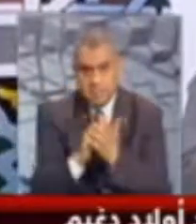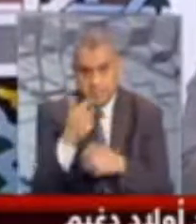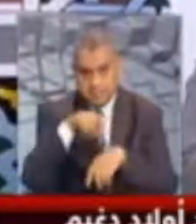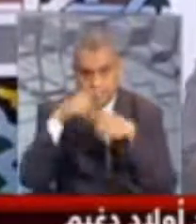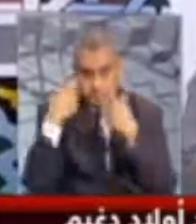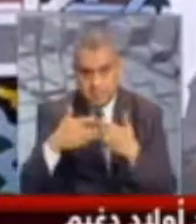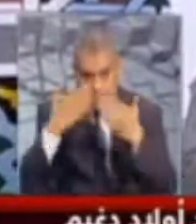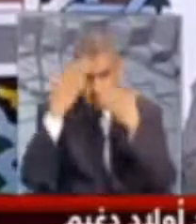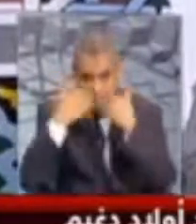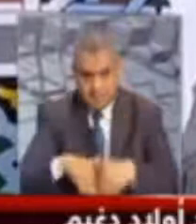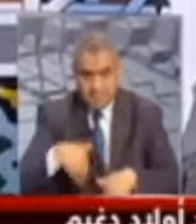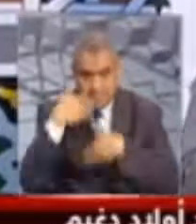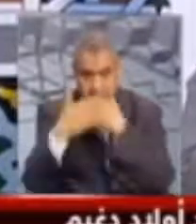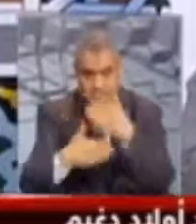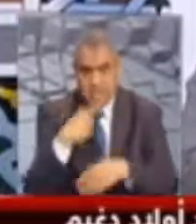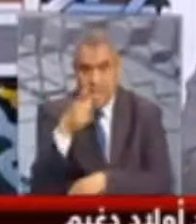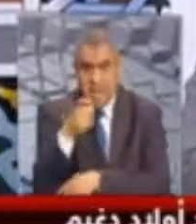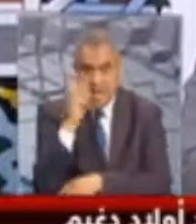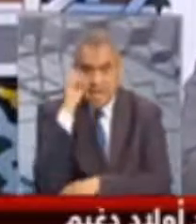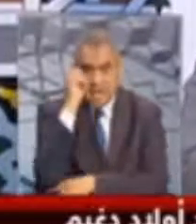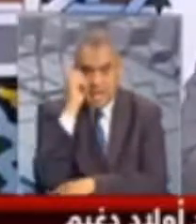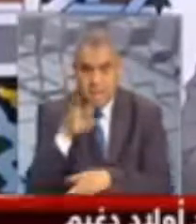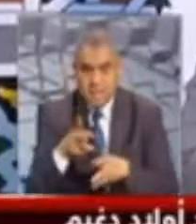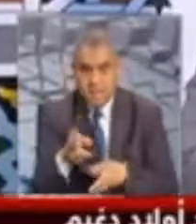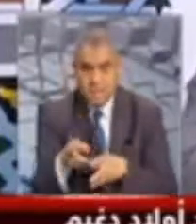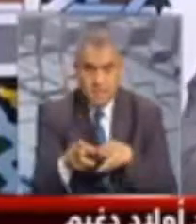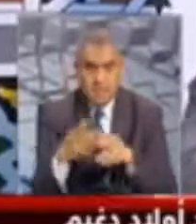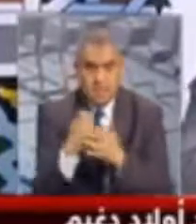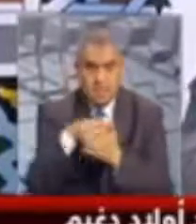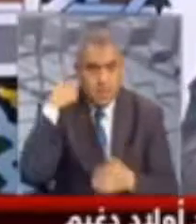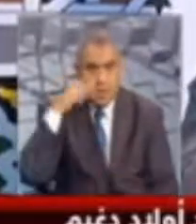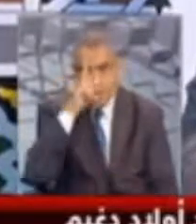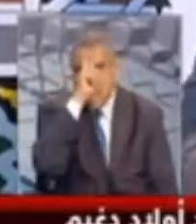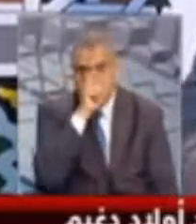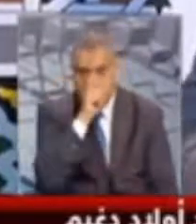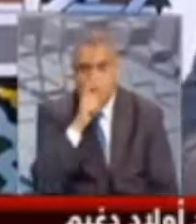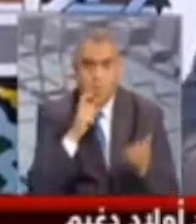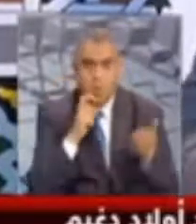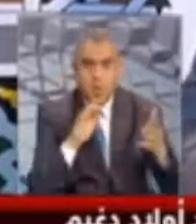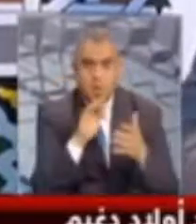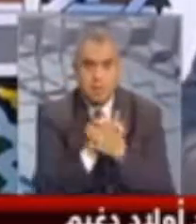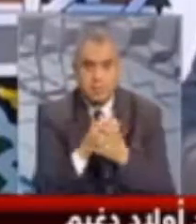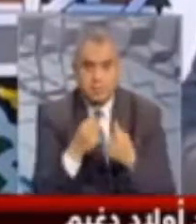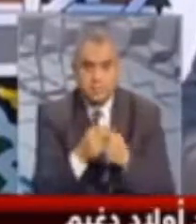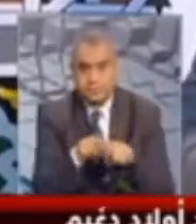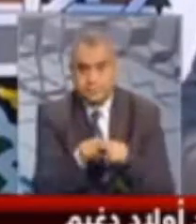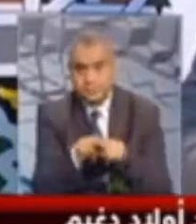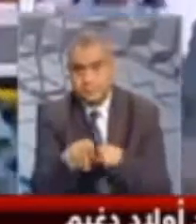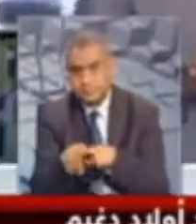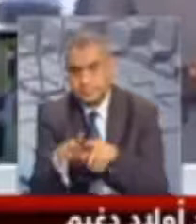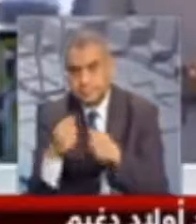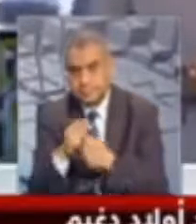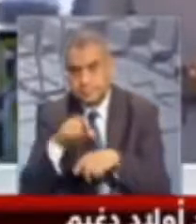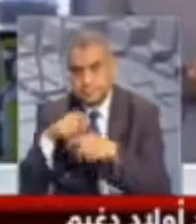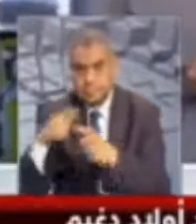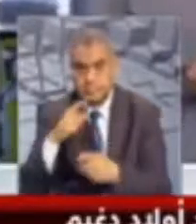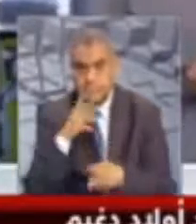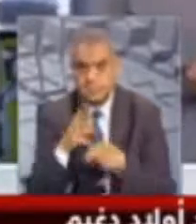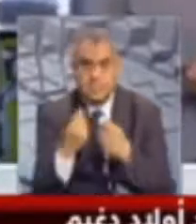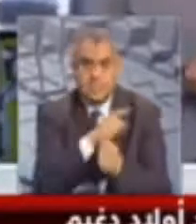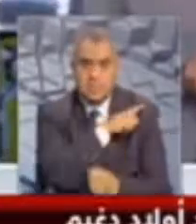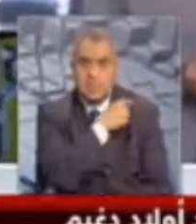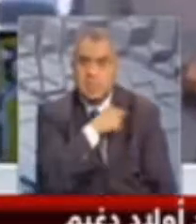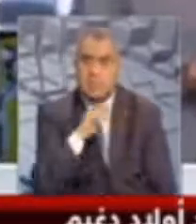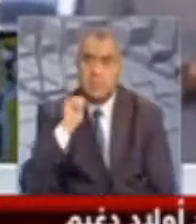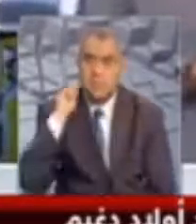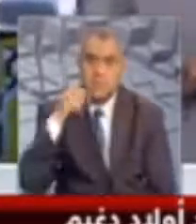أنه بعد افتتاح هذا المسجد سوف يقوم معالي وزير الأوقاف بصفة معالي الأوقاف السوداني سيد اللواء محافظ